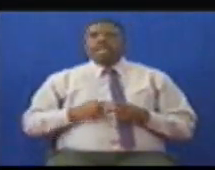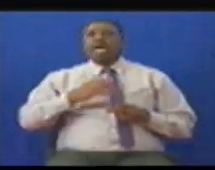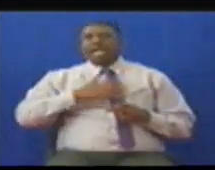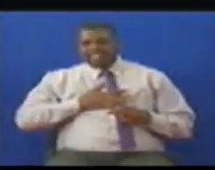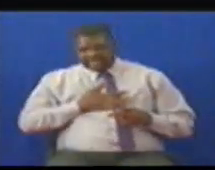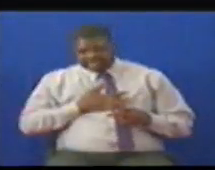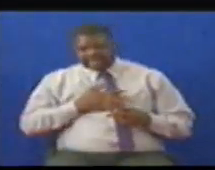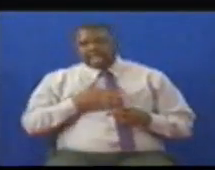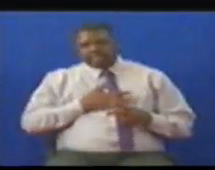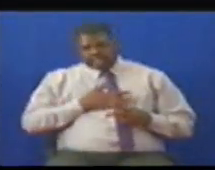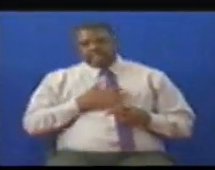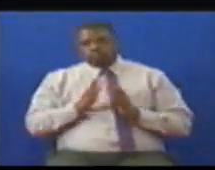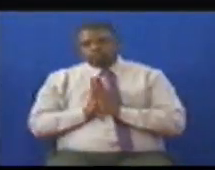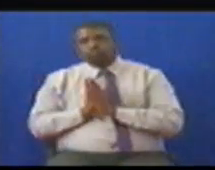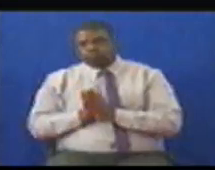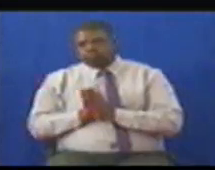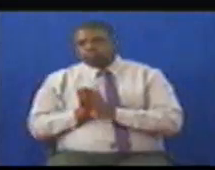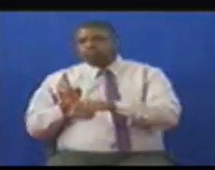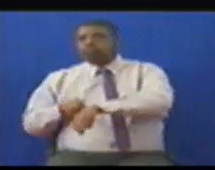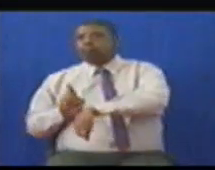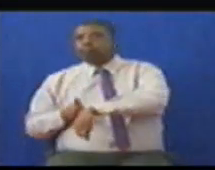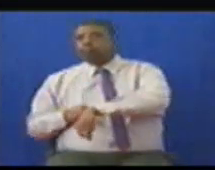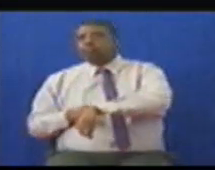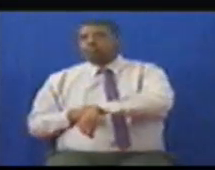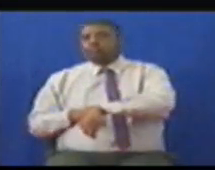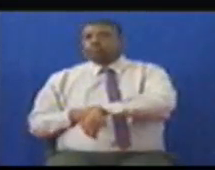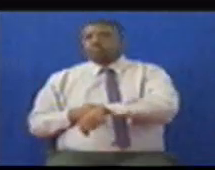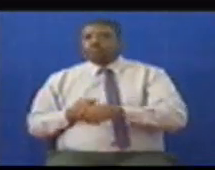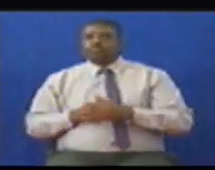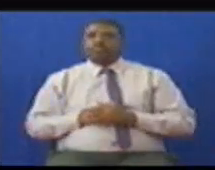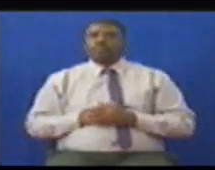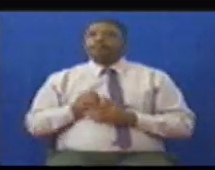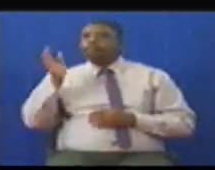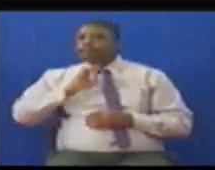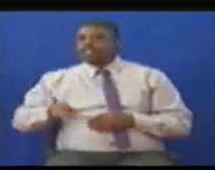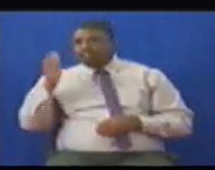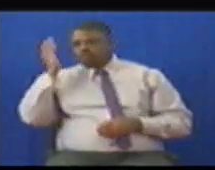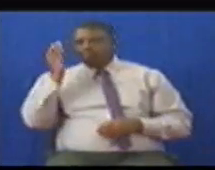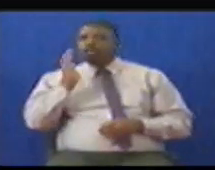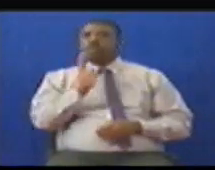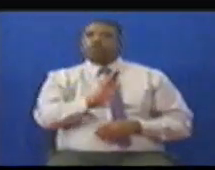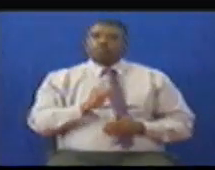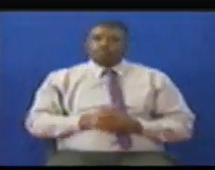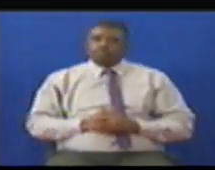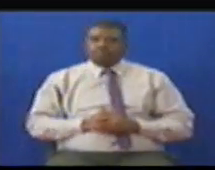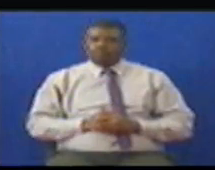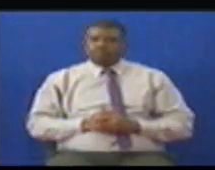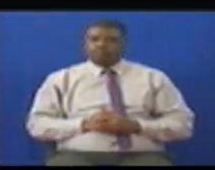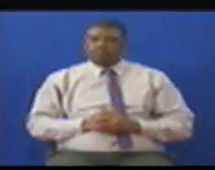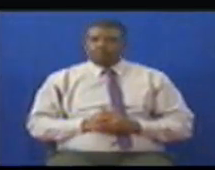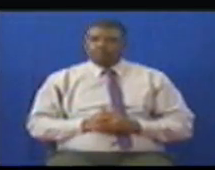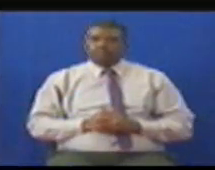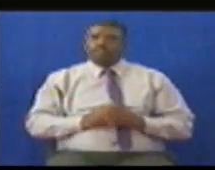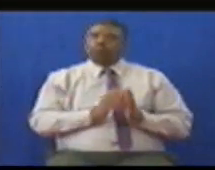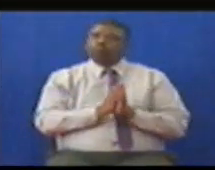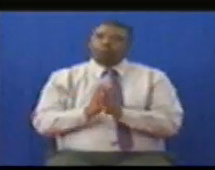Mheshimiwa Rekiza, tunashukuru. Waziri wa nchi ofisi ya rais, mtumishi wa utawala bora. Malizia hotuba yako. Nawashukuru pia watendaji